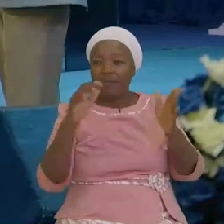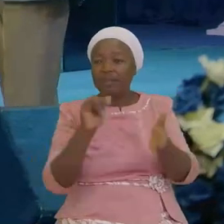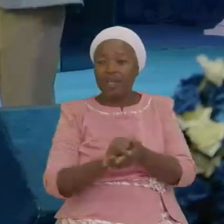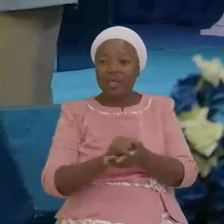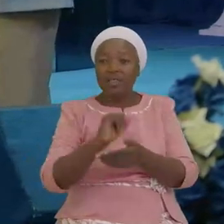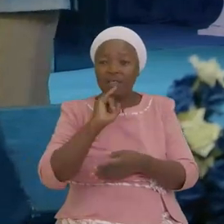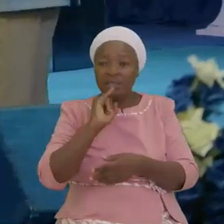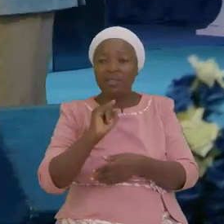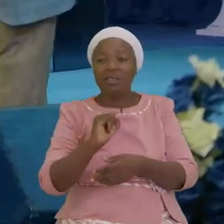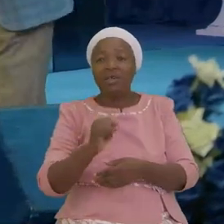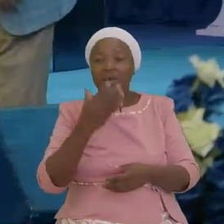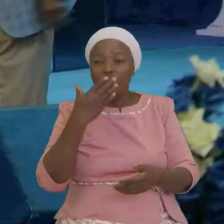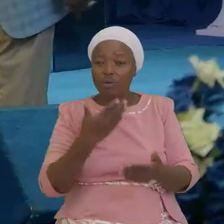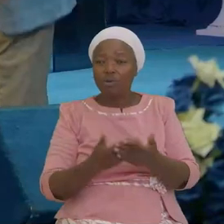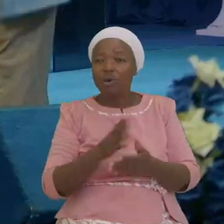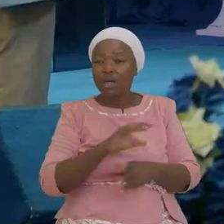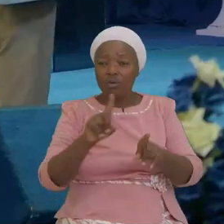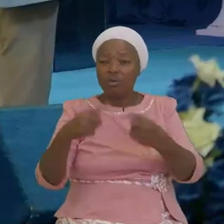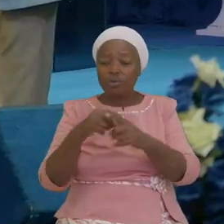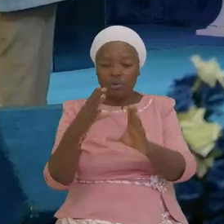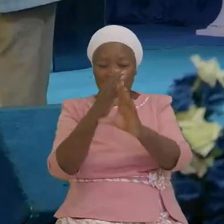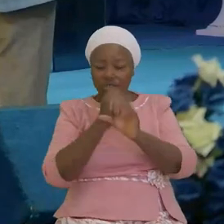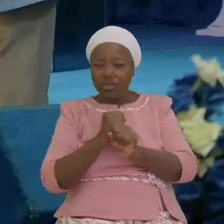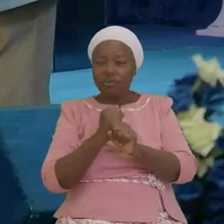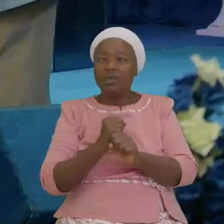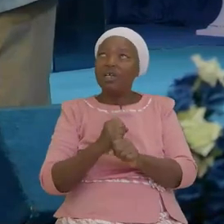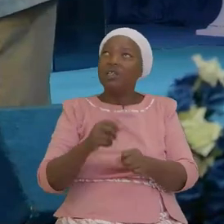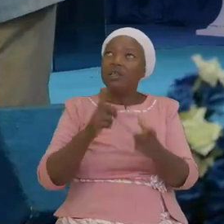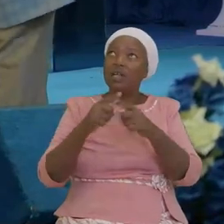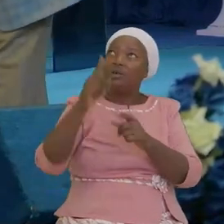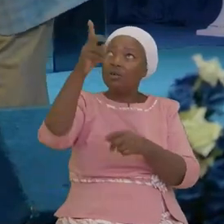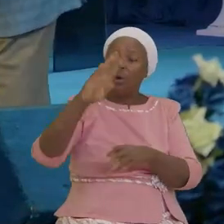vie d'enthousiasme, la vie